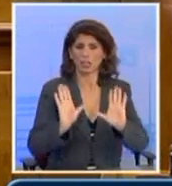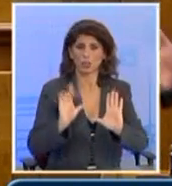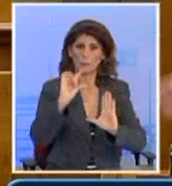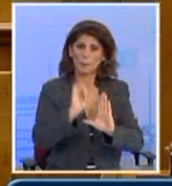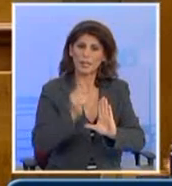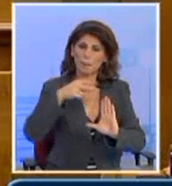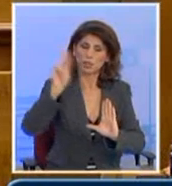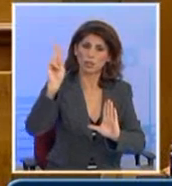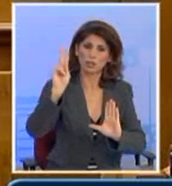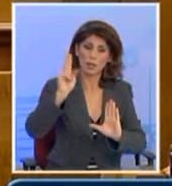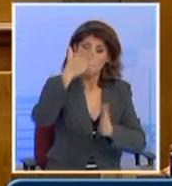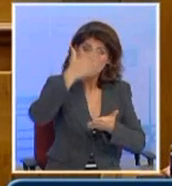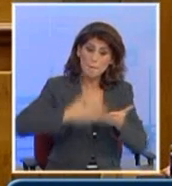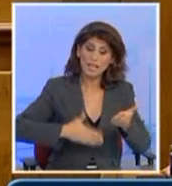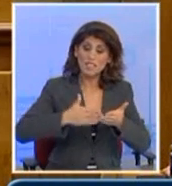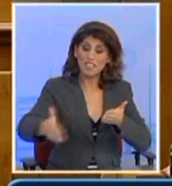τη μεγάλη μέση διάρκεια.